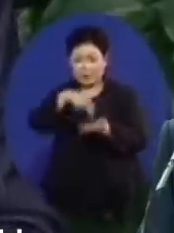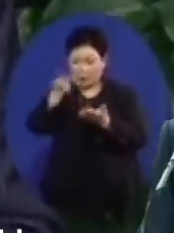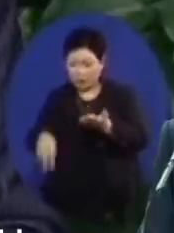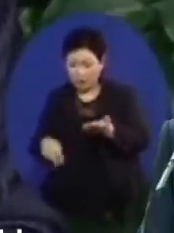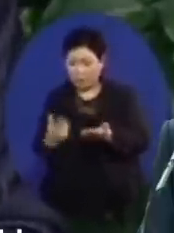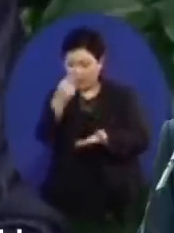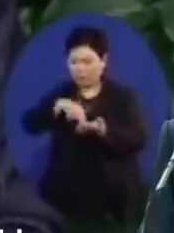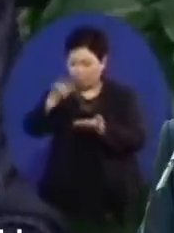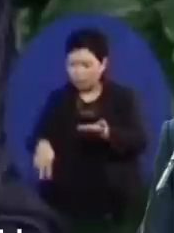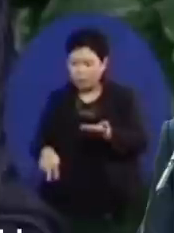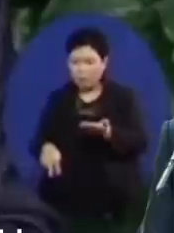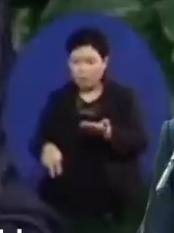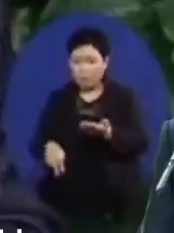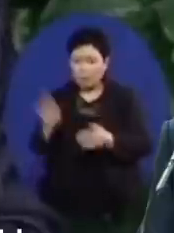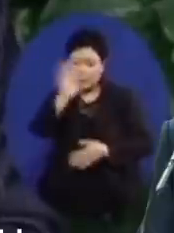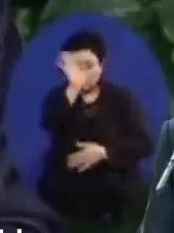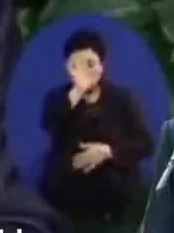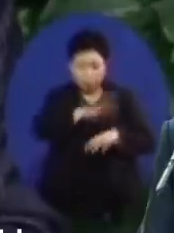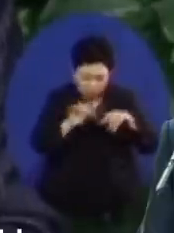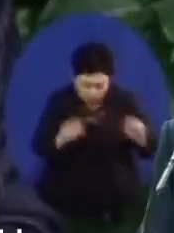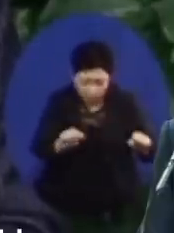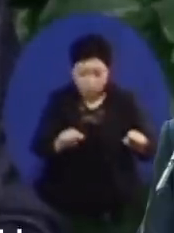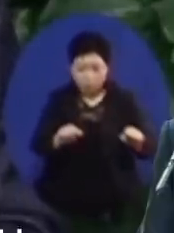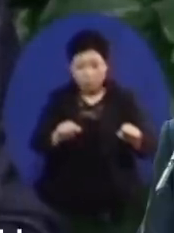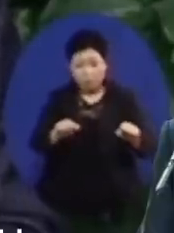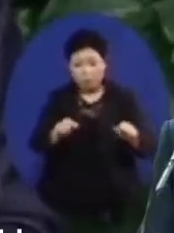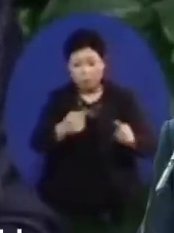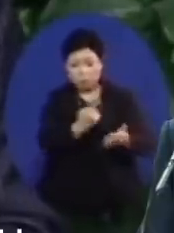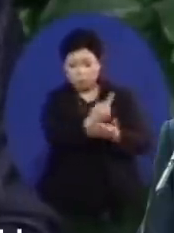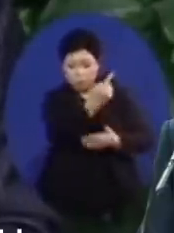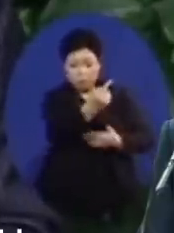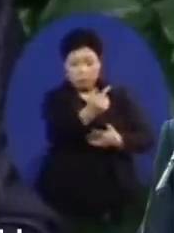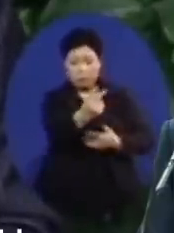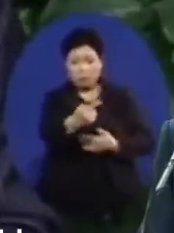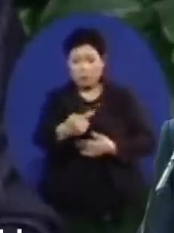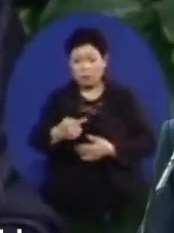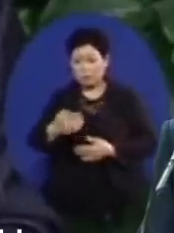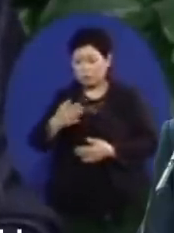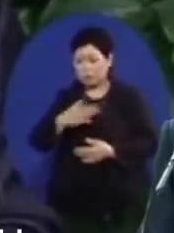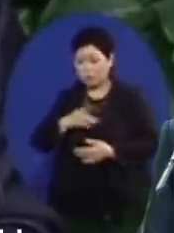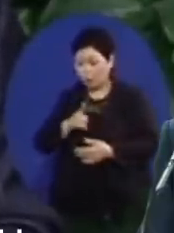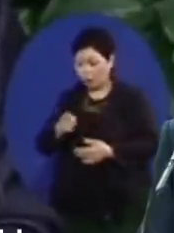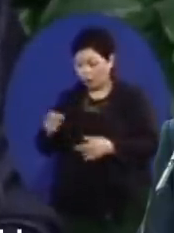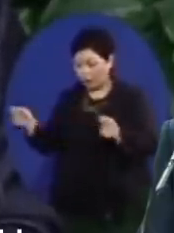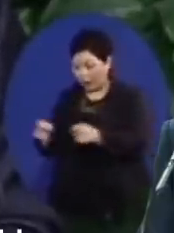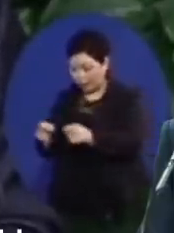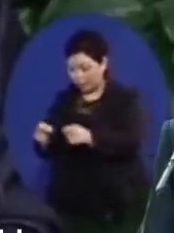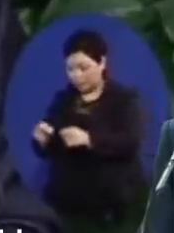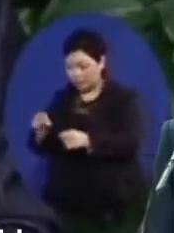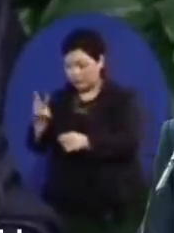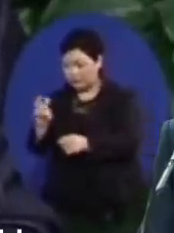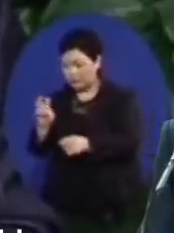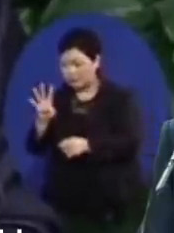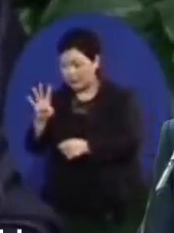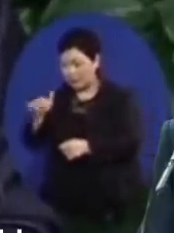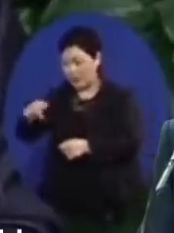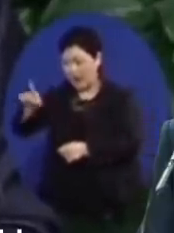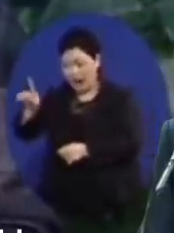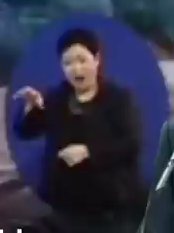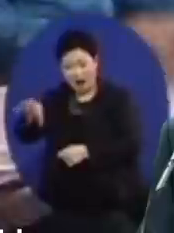빨리 내리라고 안녕히 잘 가라고 하면서 기차가 확 떠나버려. 그 나와보니까 바로 33가라.